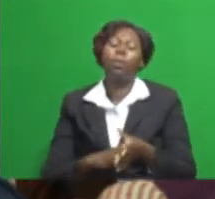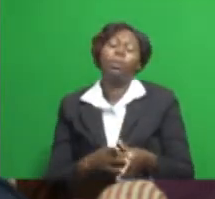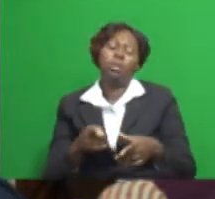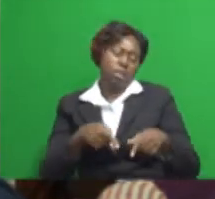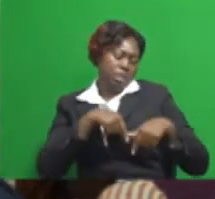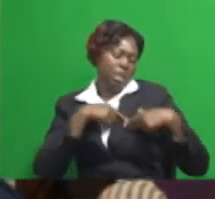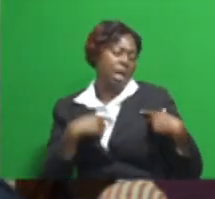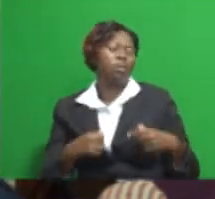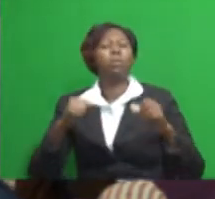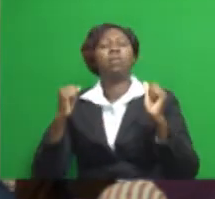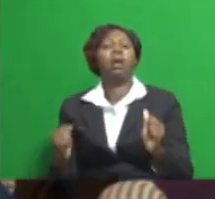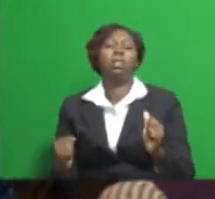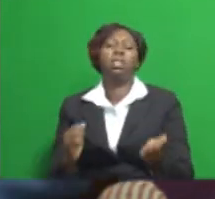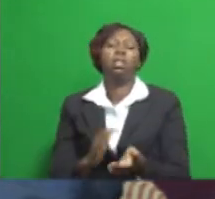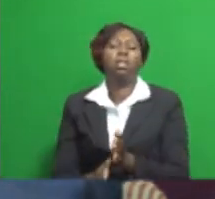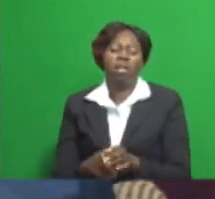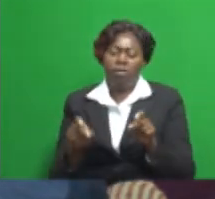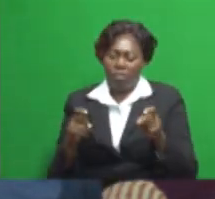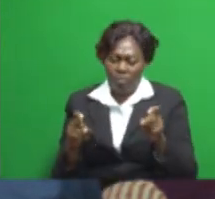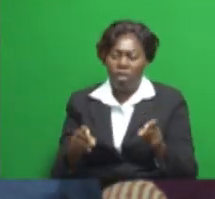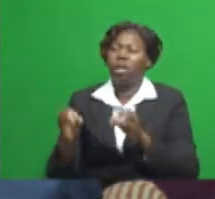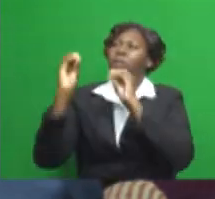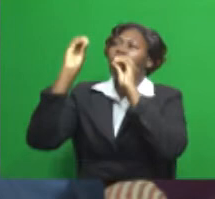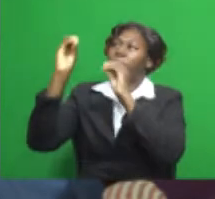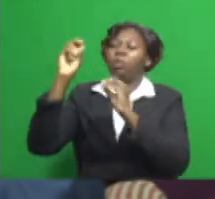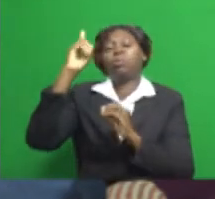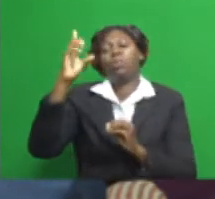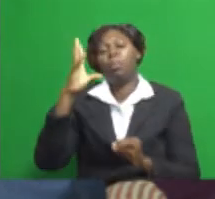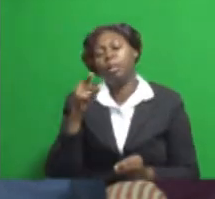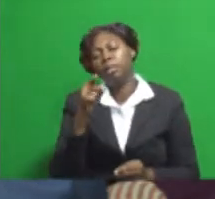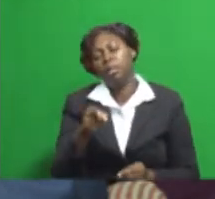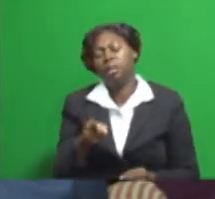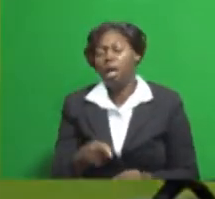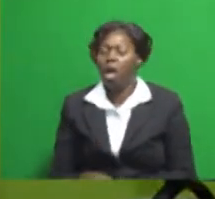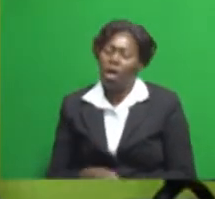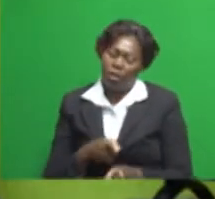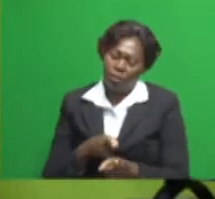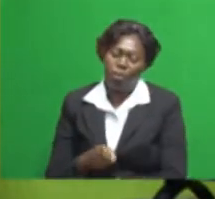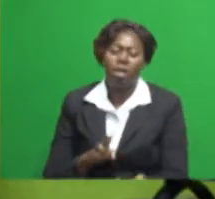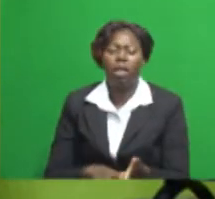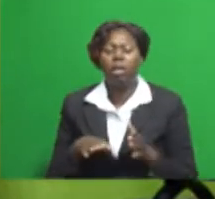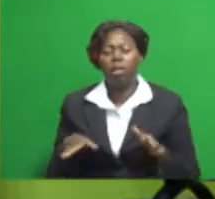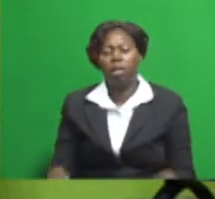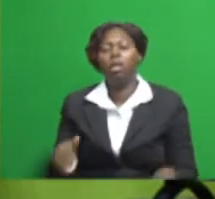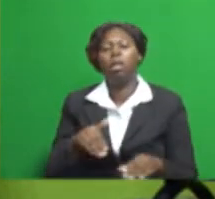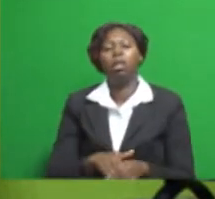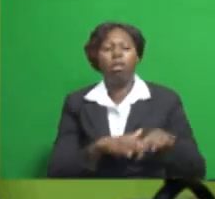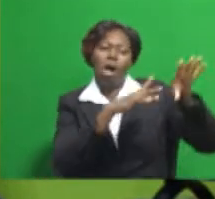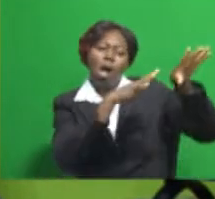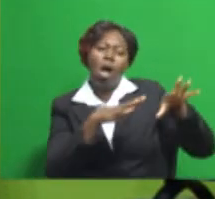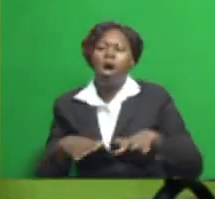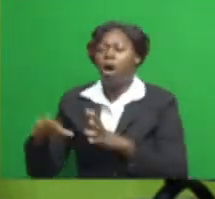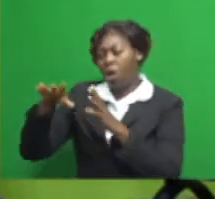hana airovi. Alright. Ndo zvakazoita kuna Farao. Ende akaguma zvinosiririsa. Vatereri, patango